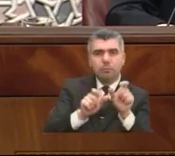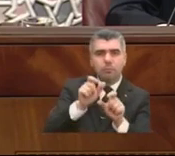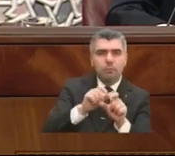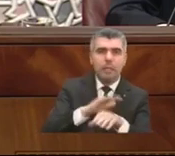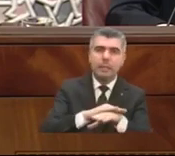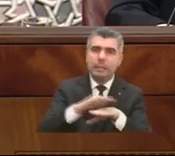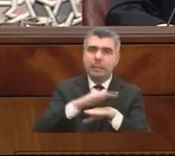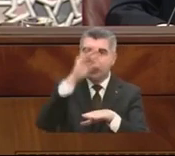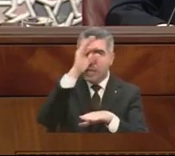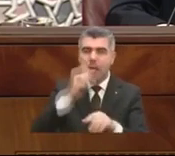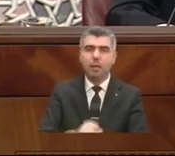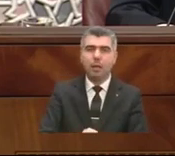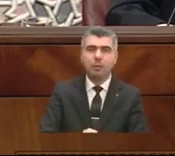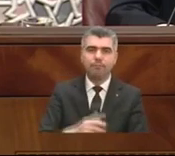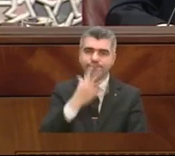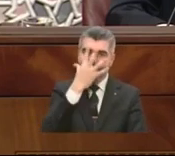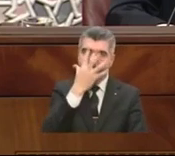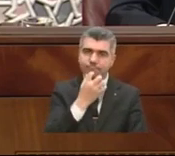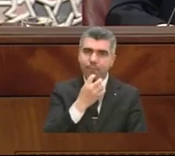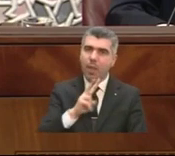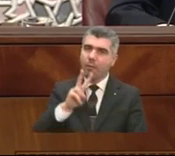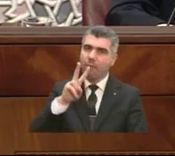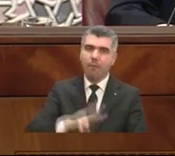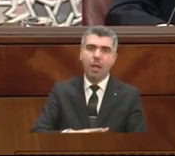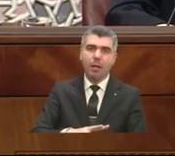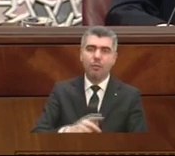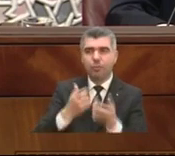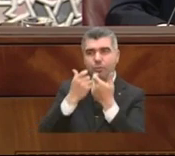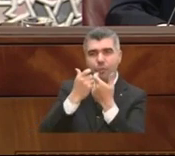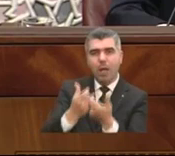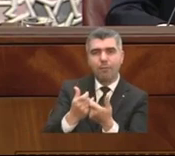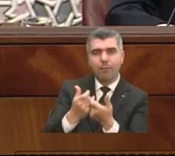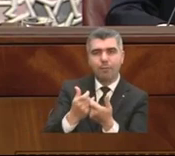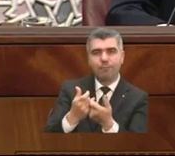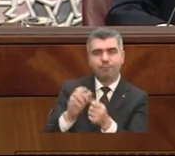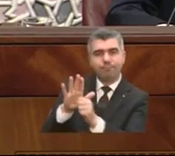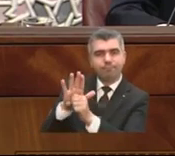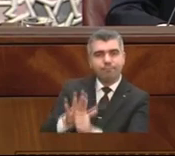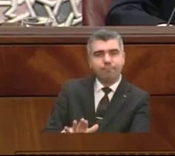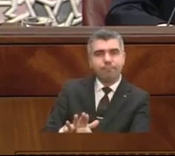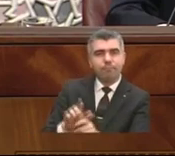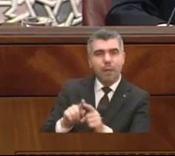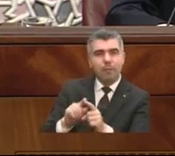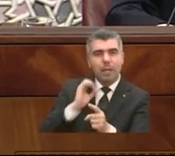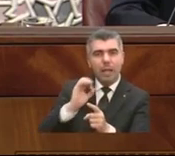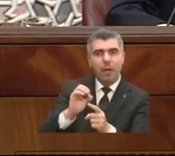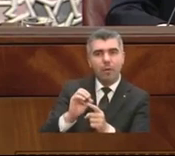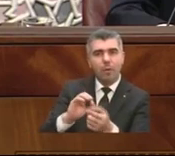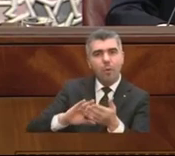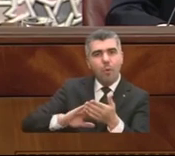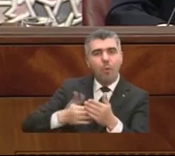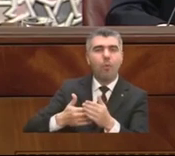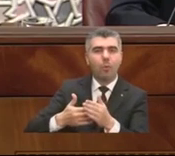السياسية عن خيبة أمله إزاء الموقف السلبي والدور غير البناء الذي